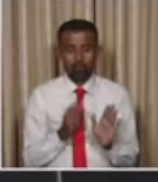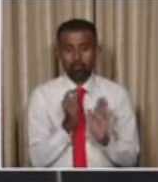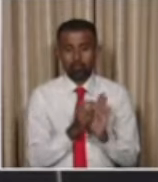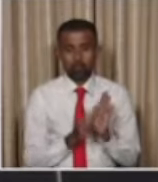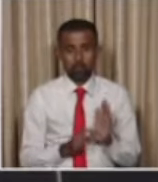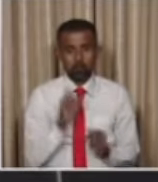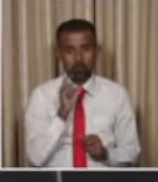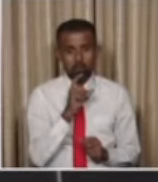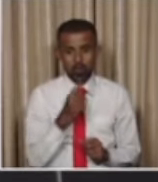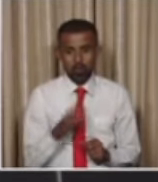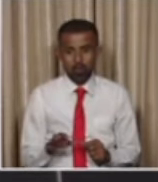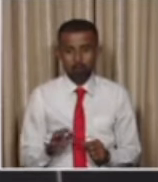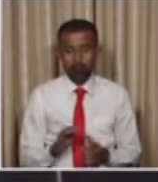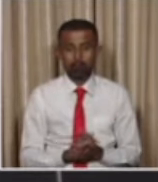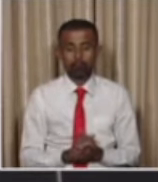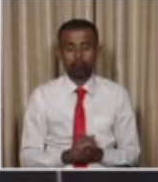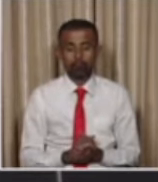තියෙනවා